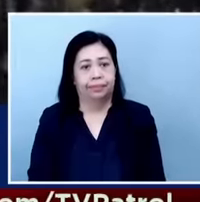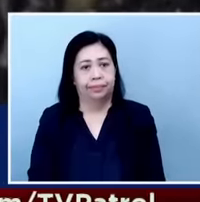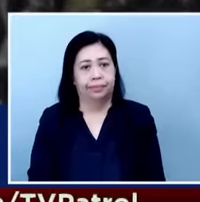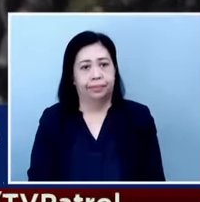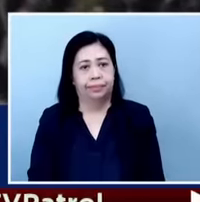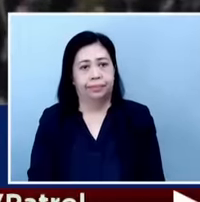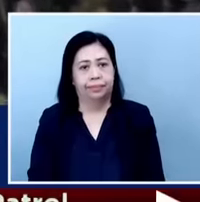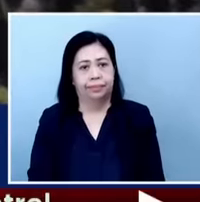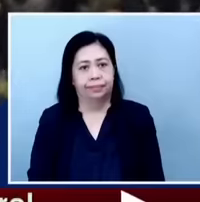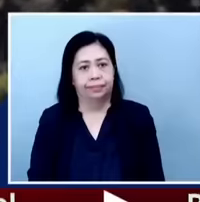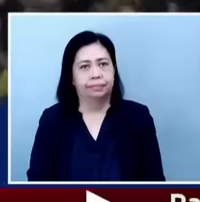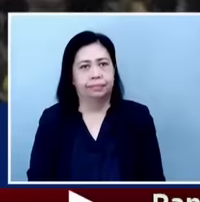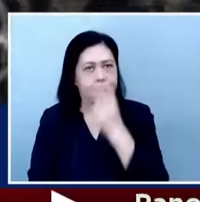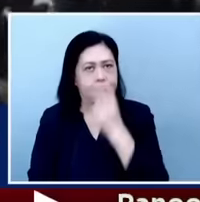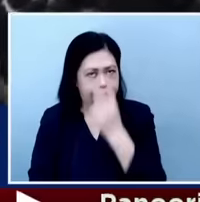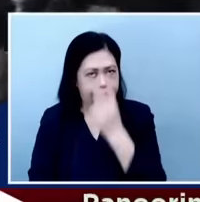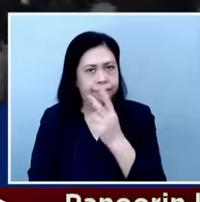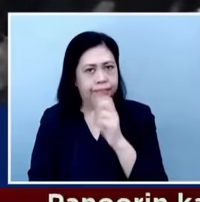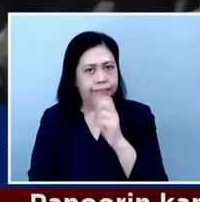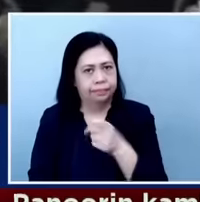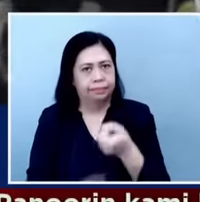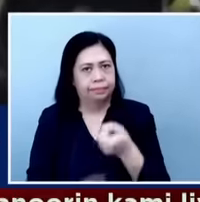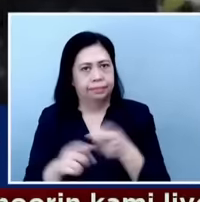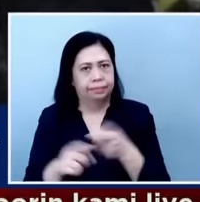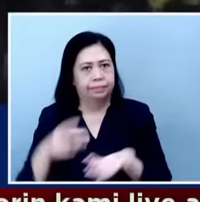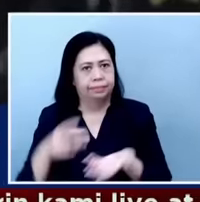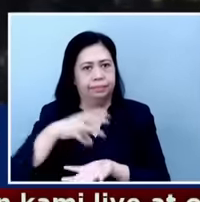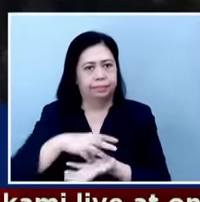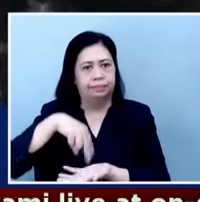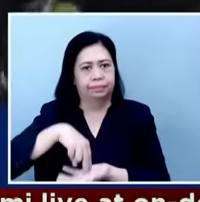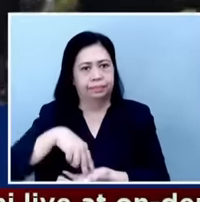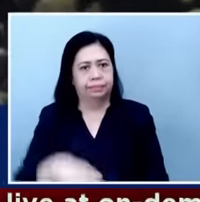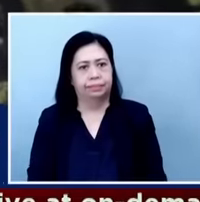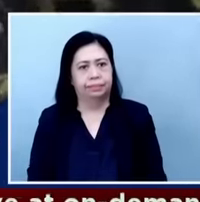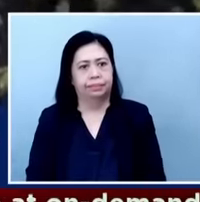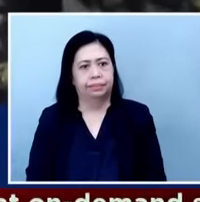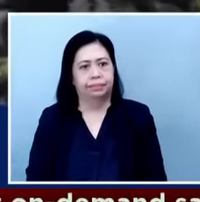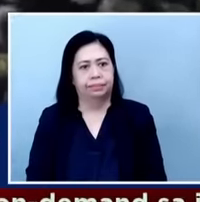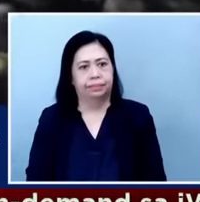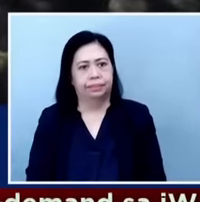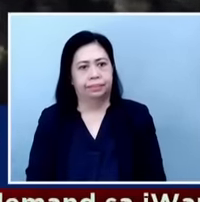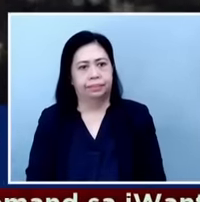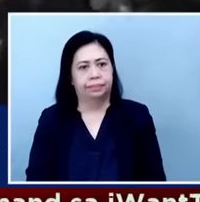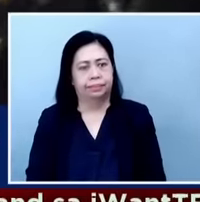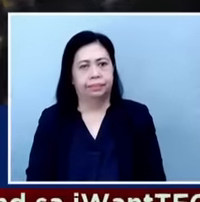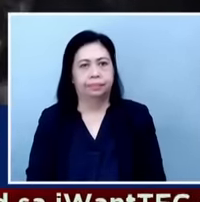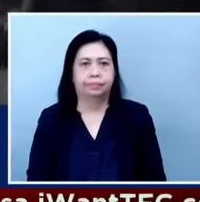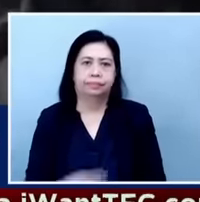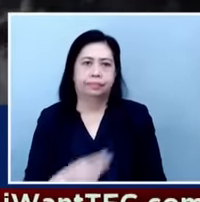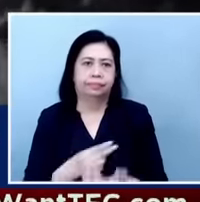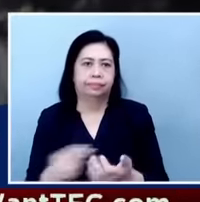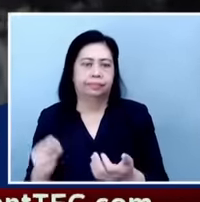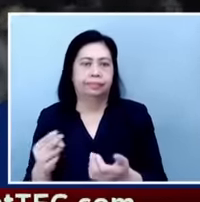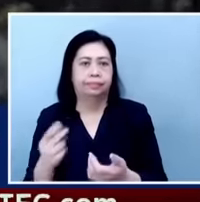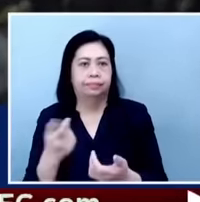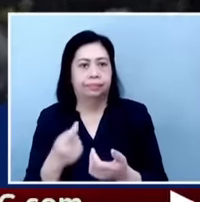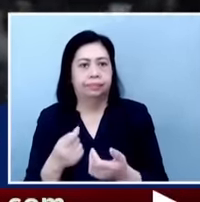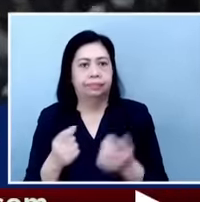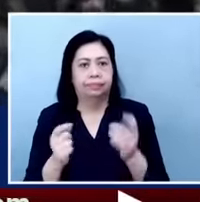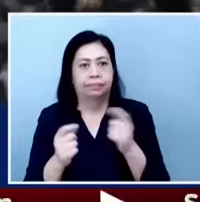Natatanaw ka mula sa aking kinaroonan ito pong andas ng poong mahal na Nazareno. Mga